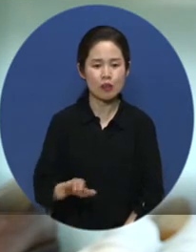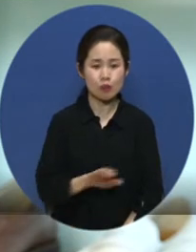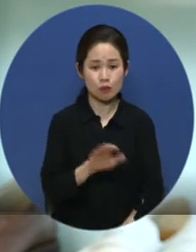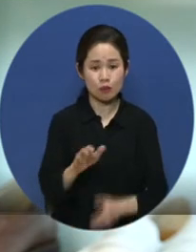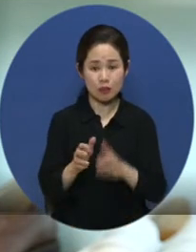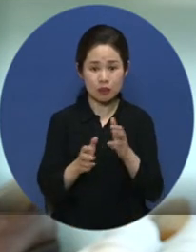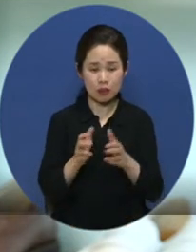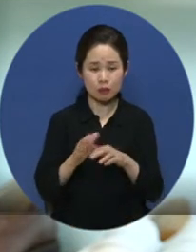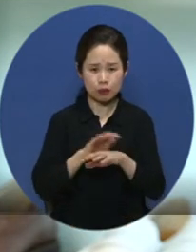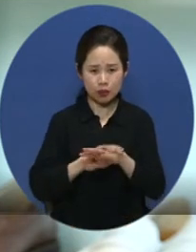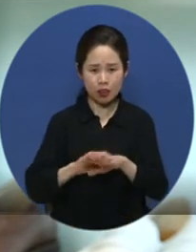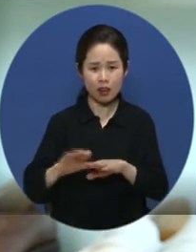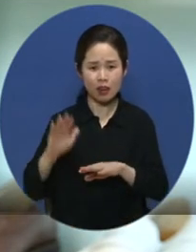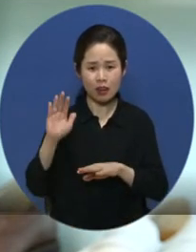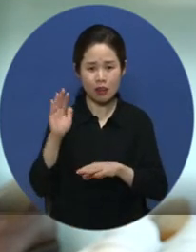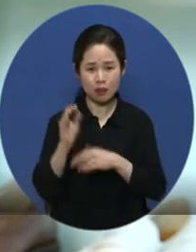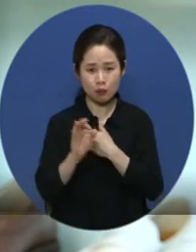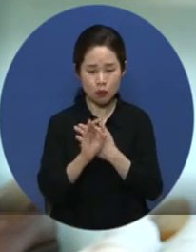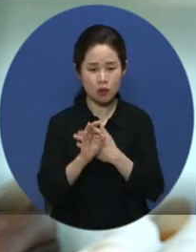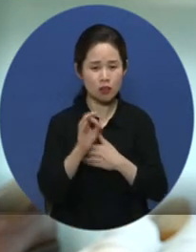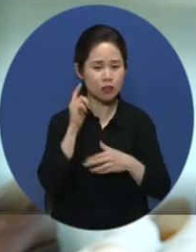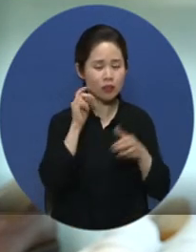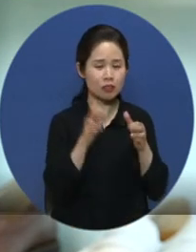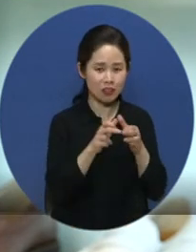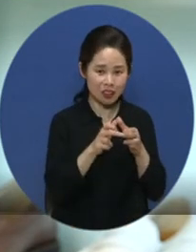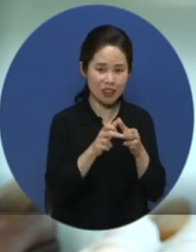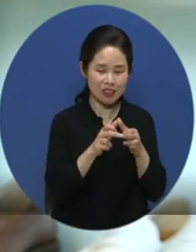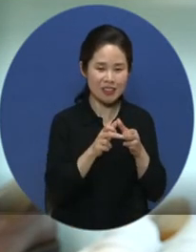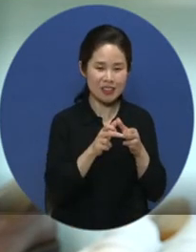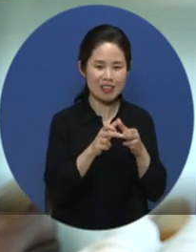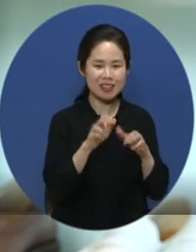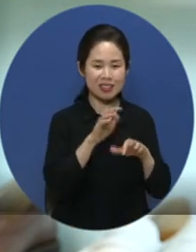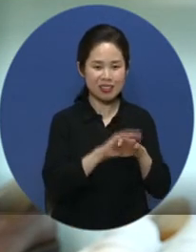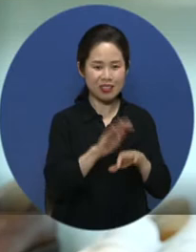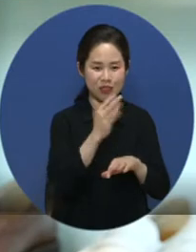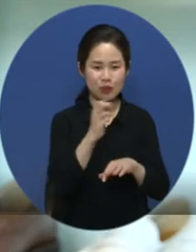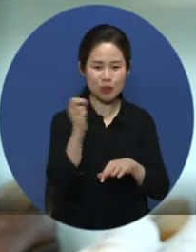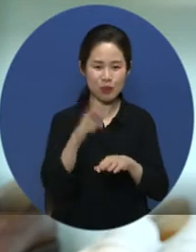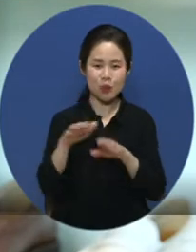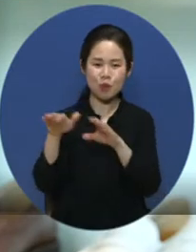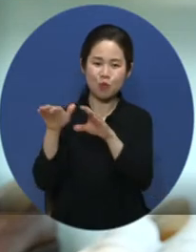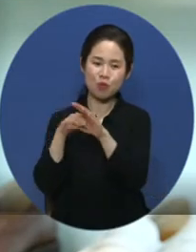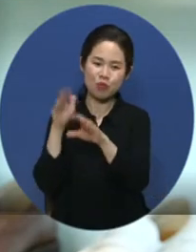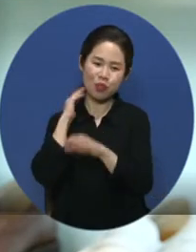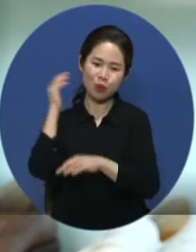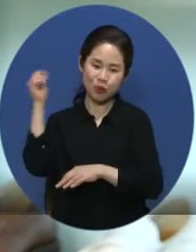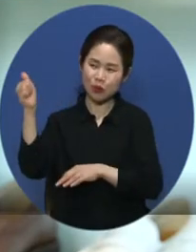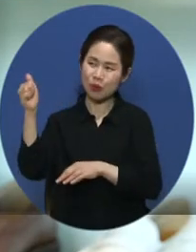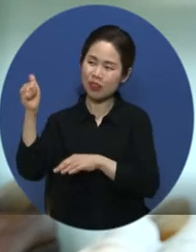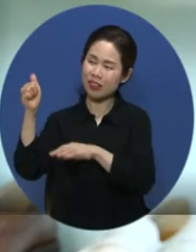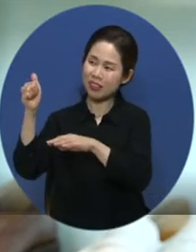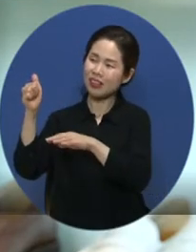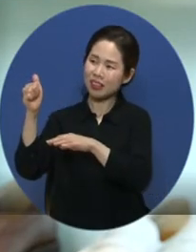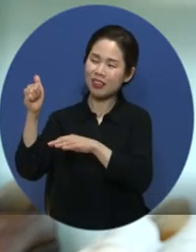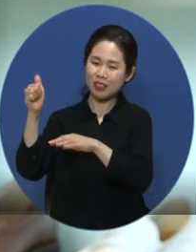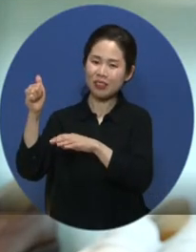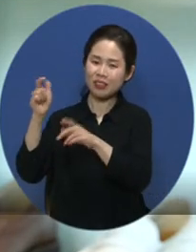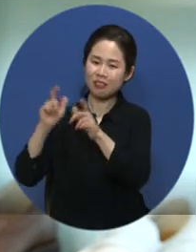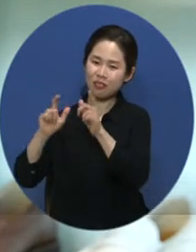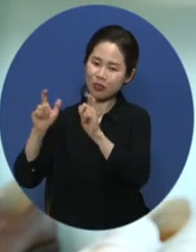청각장애인도 빛나지만 문재인 대통령은 더욱 빛나고 아마 이제 그렇게 아마 이어지지 않을까 그런 기대를 해봐요.